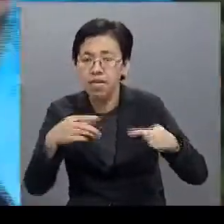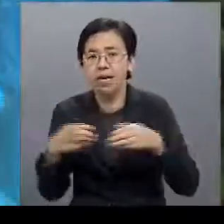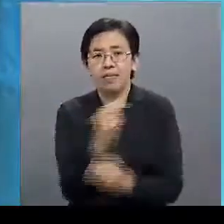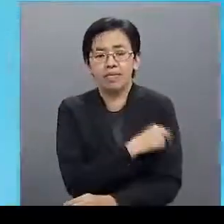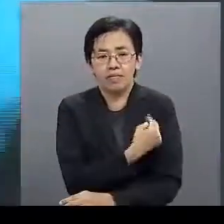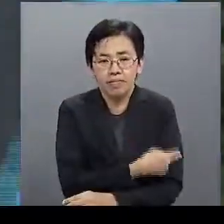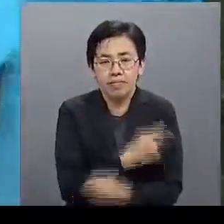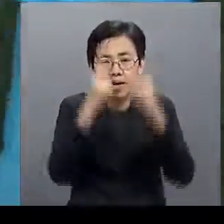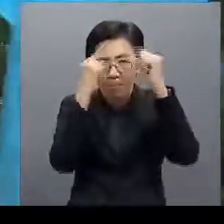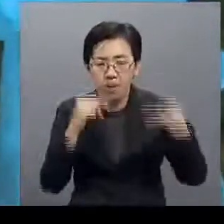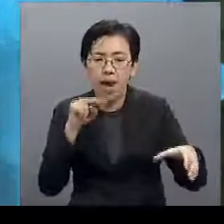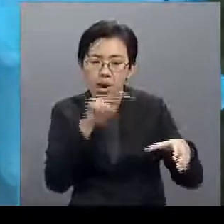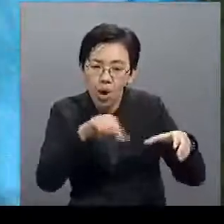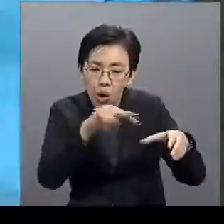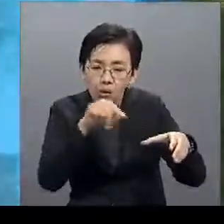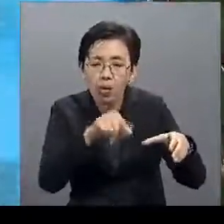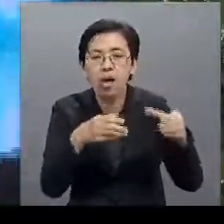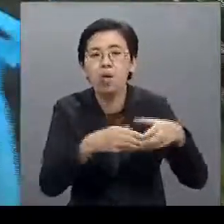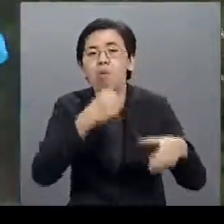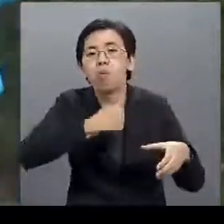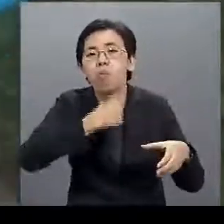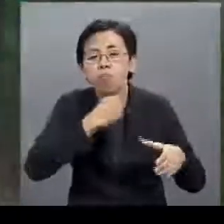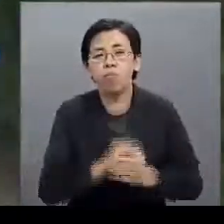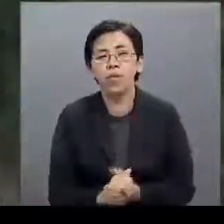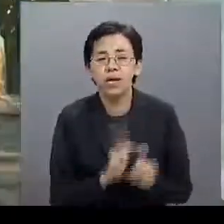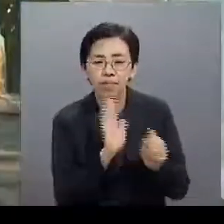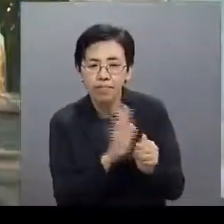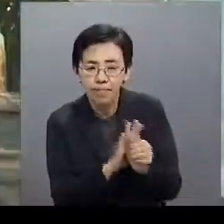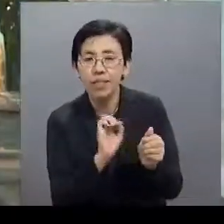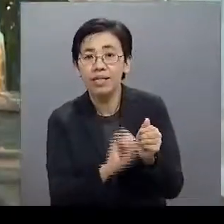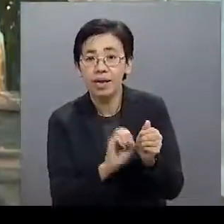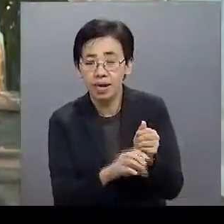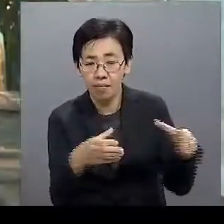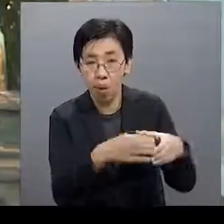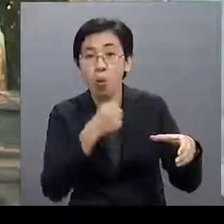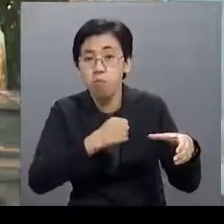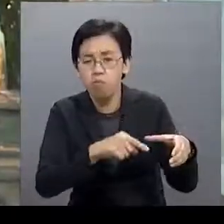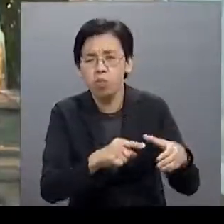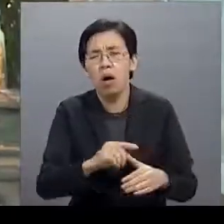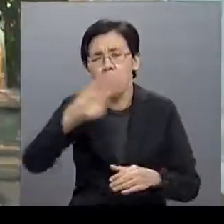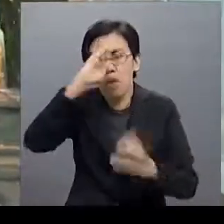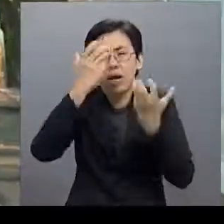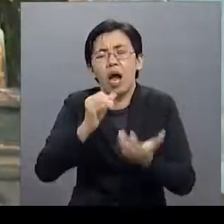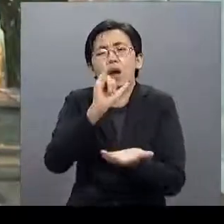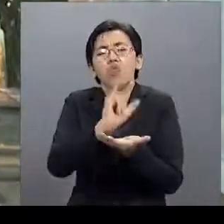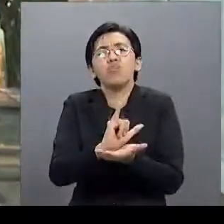ปดูแลอย่างใกล้ชิดพร้อมให้คำแนะนำโดยเฉพาะผู้ป่วยติดเตียงและผู้พิการ